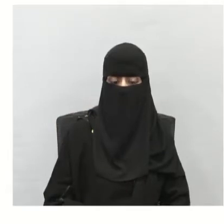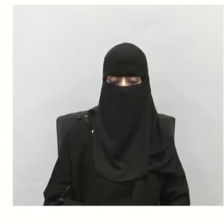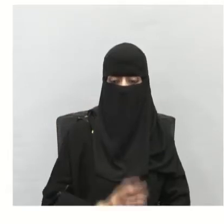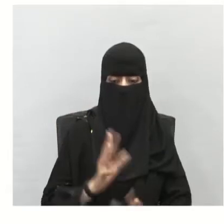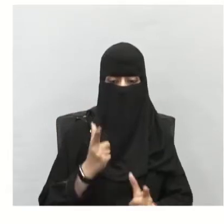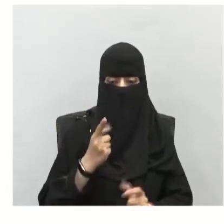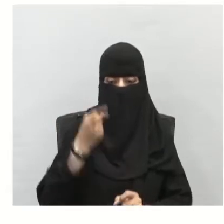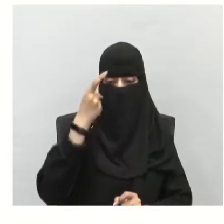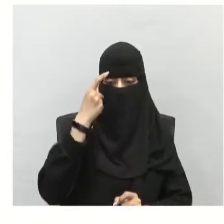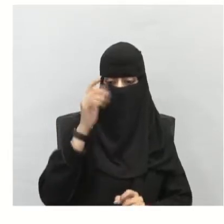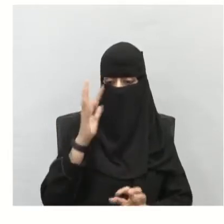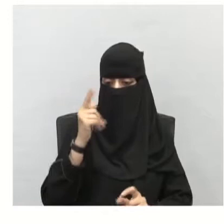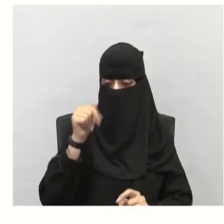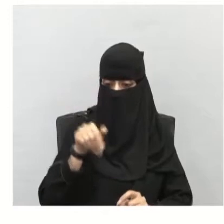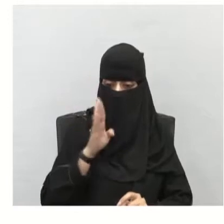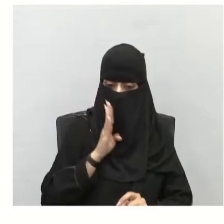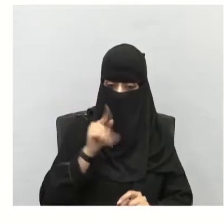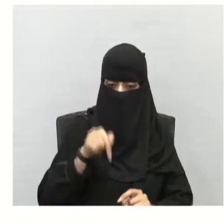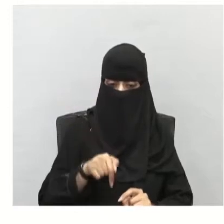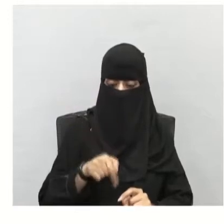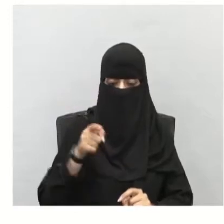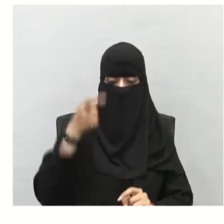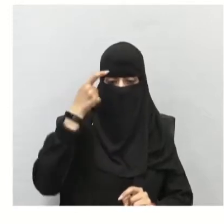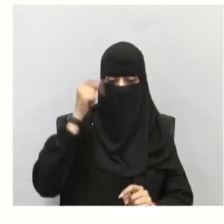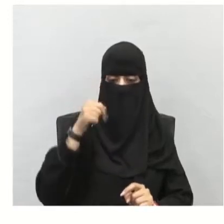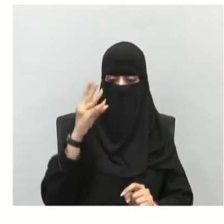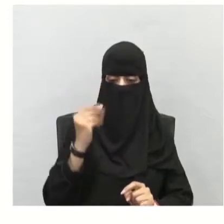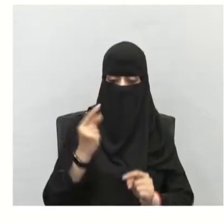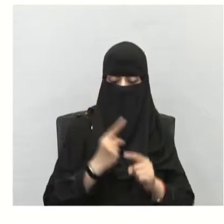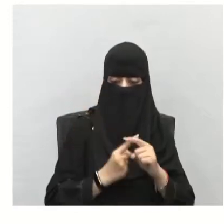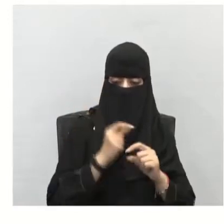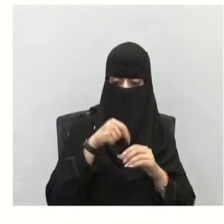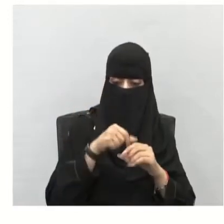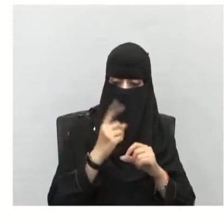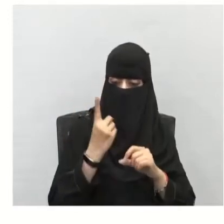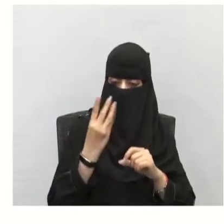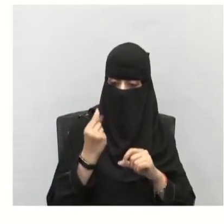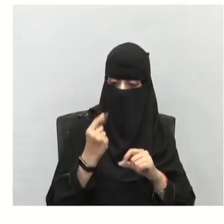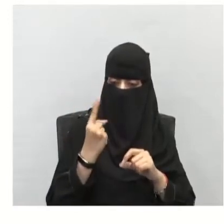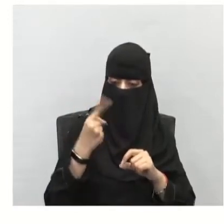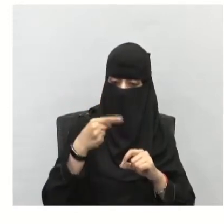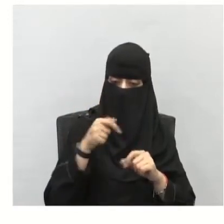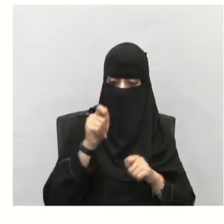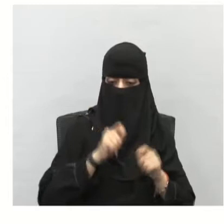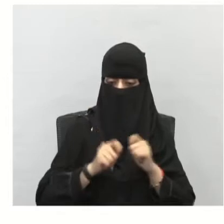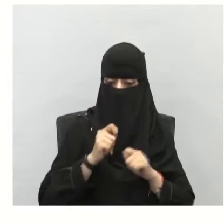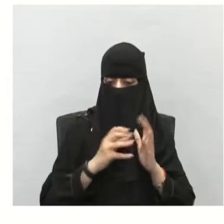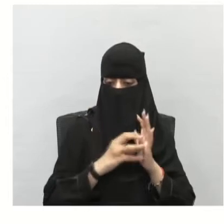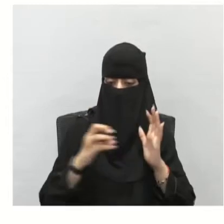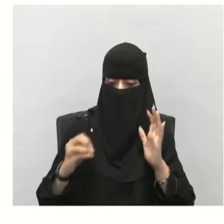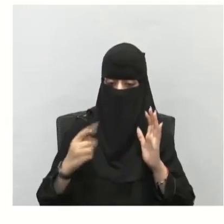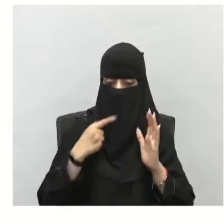ماذا تعلمنا في هذا اليوم؟ أيضاً تعلمنا إيجاد ناتج الظرف في العدد 10 باستخدام النماذج